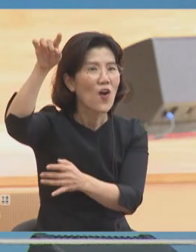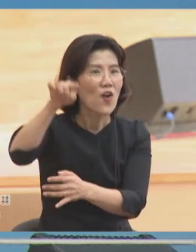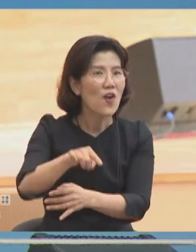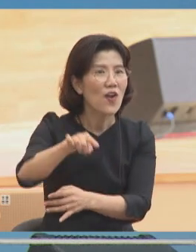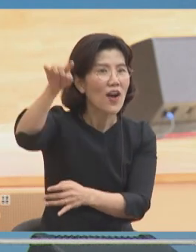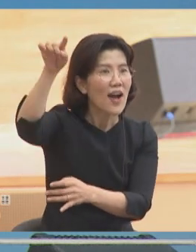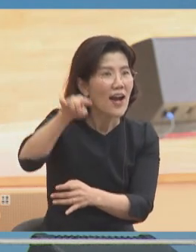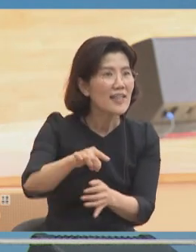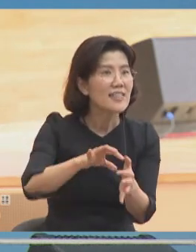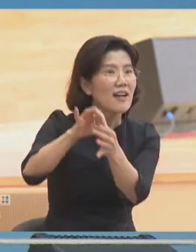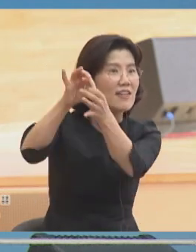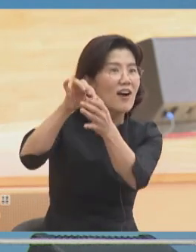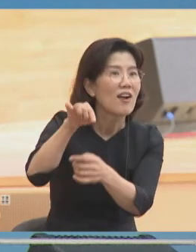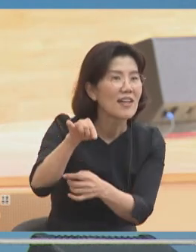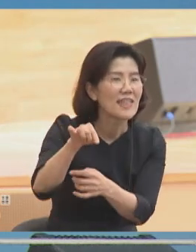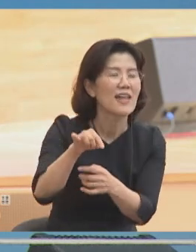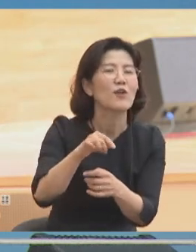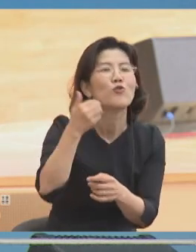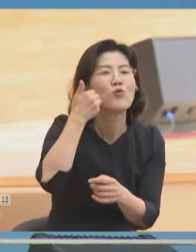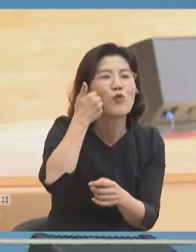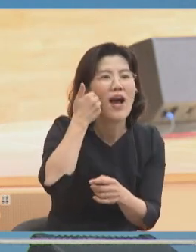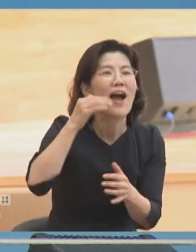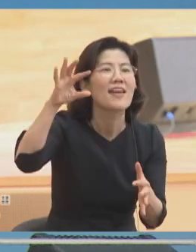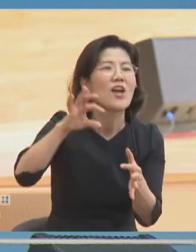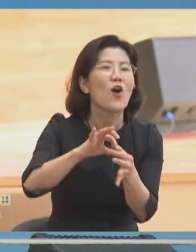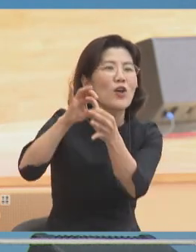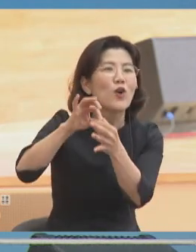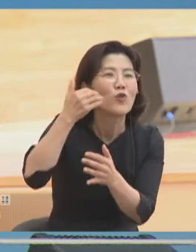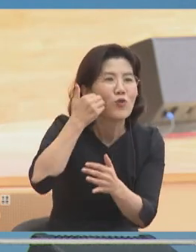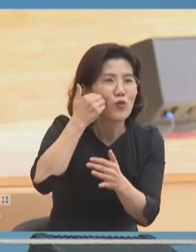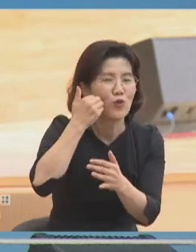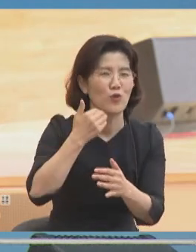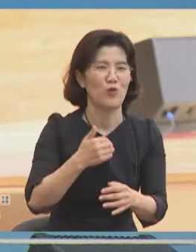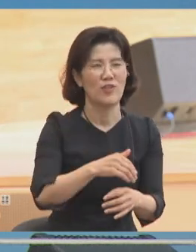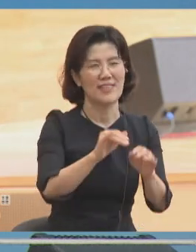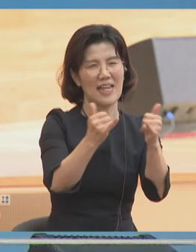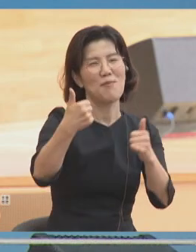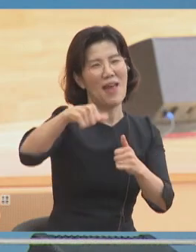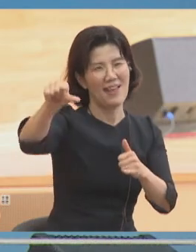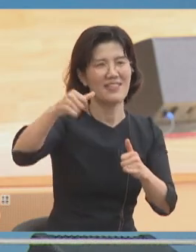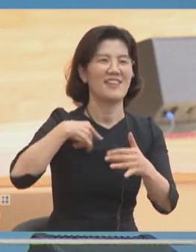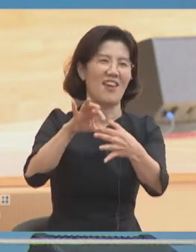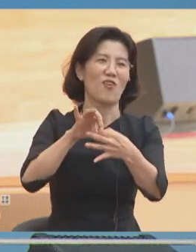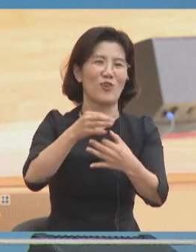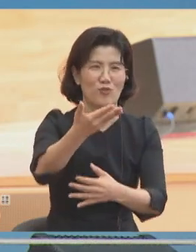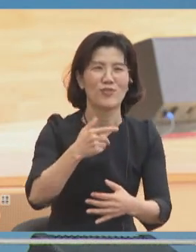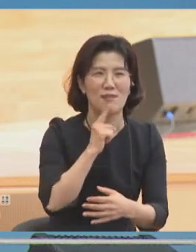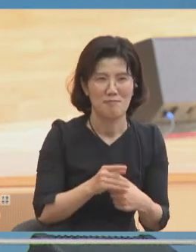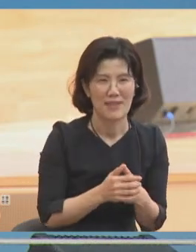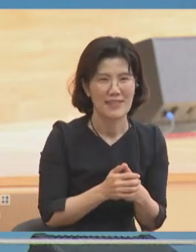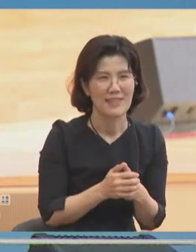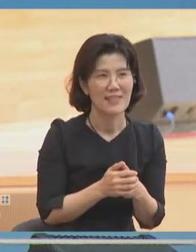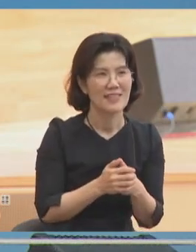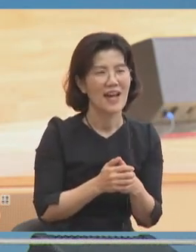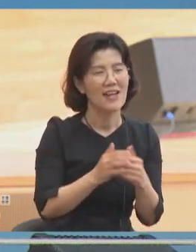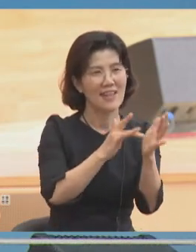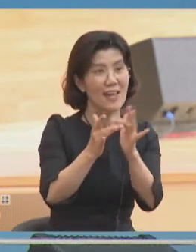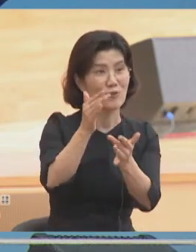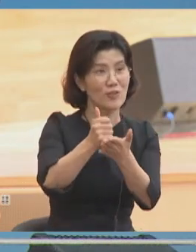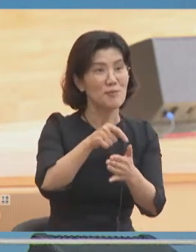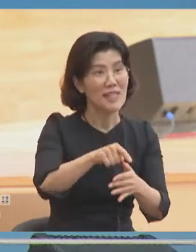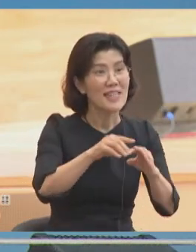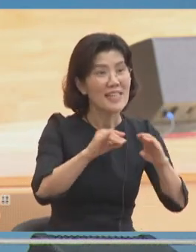거예요 인자 우리 주 예수 그리스도인 줄 믿습니다 여러분 우리 주 예수님께서이 땅에 오시면서